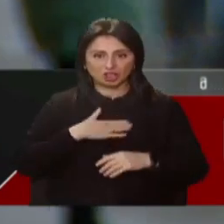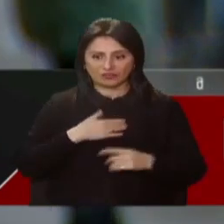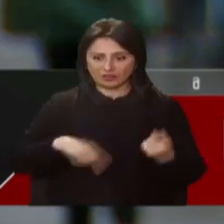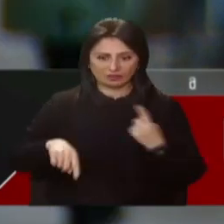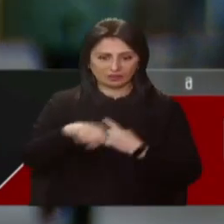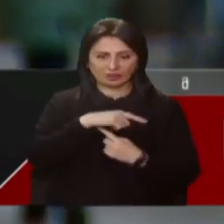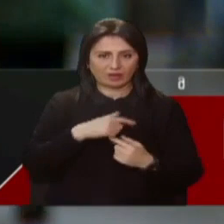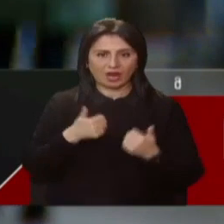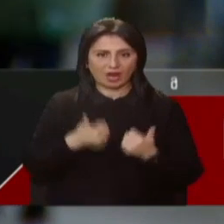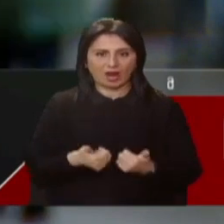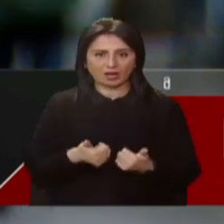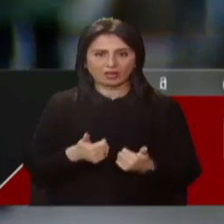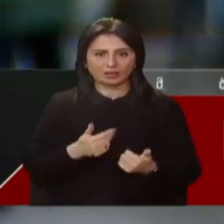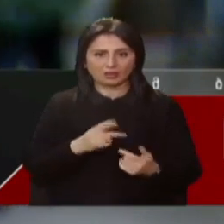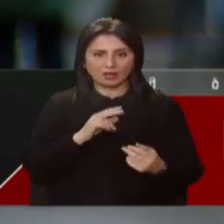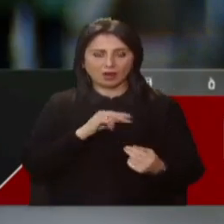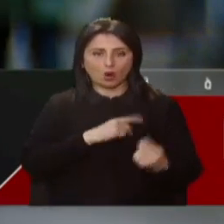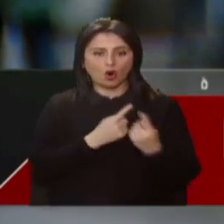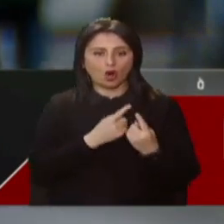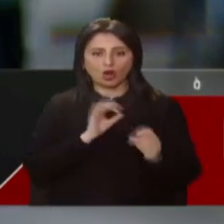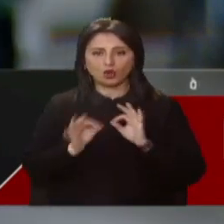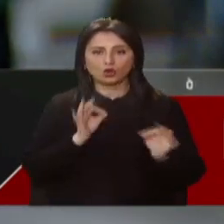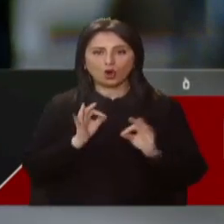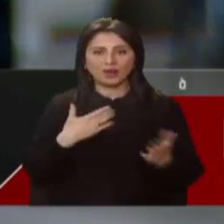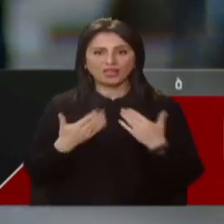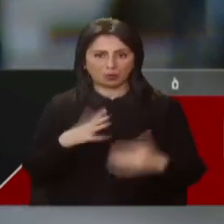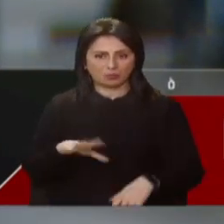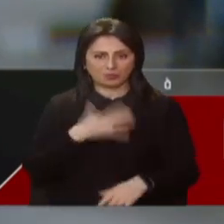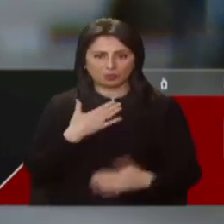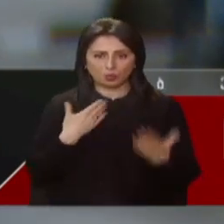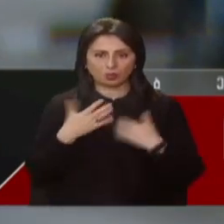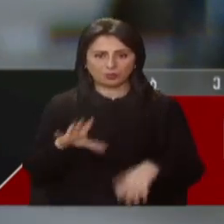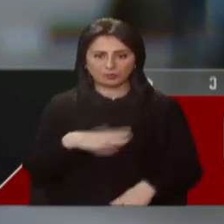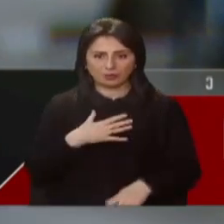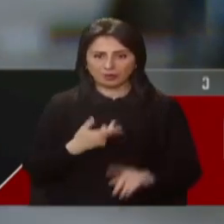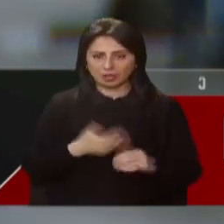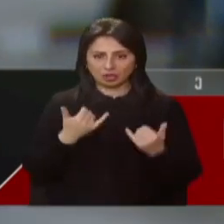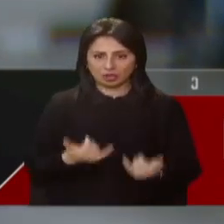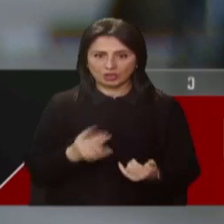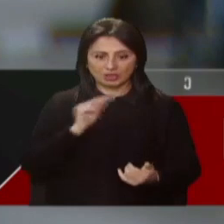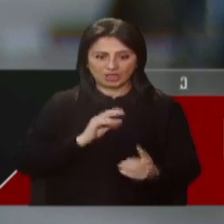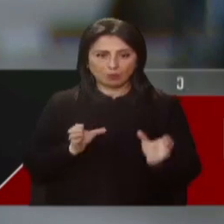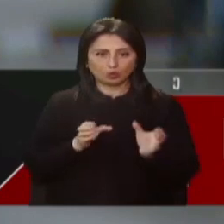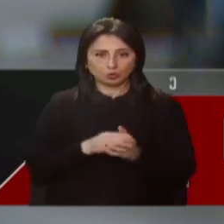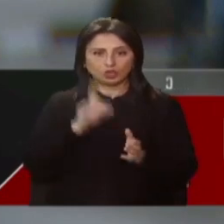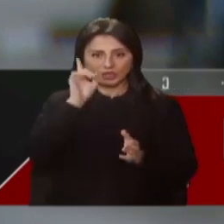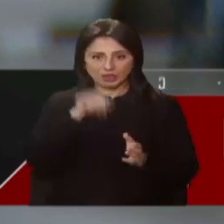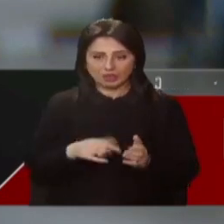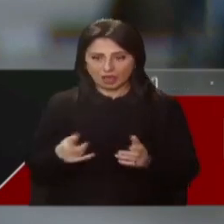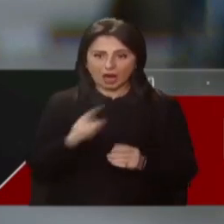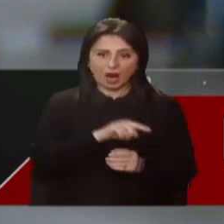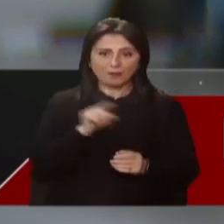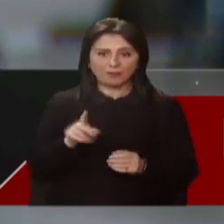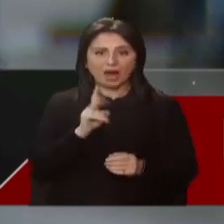ისედაც ყველასთან ძალიან კოლეგიალური, ნორმალური დამოკიდებულება, ურთიერთობა გვაქვს. სამუშაო ჯგუფიც ისეთ, რომ ამა თუ